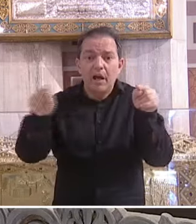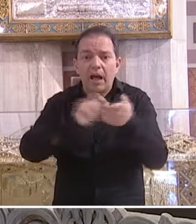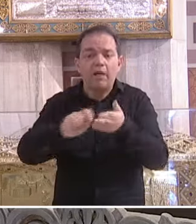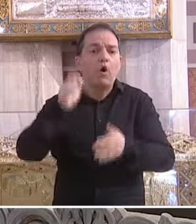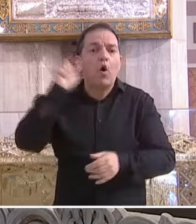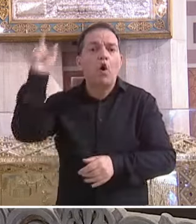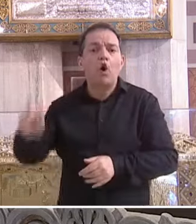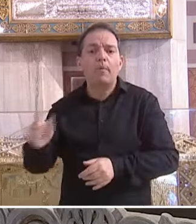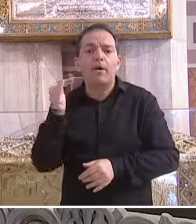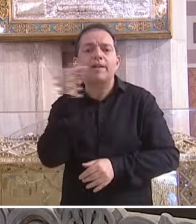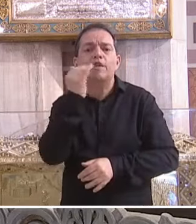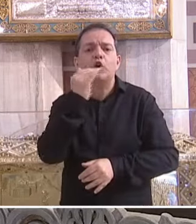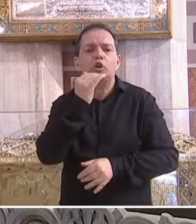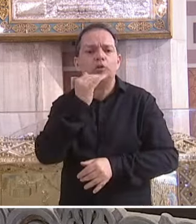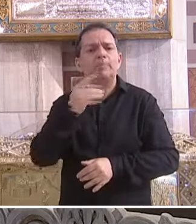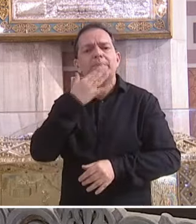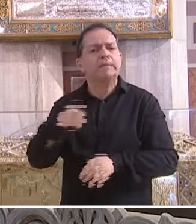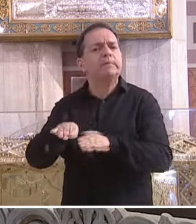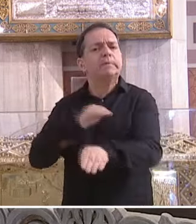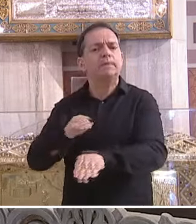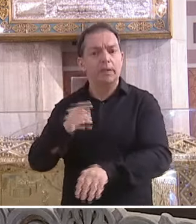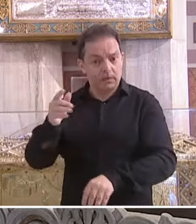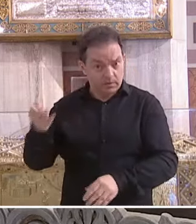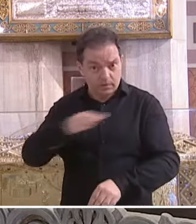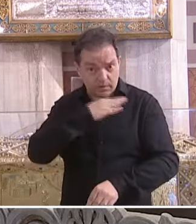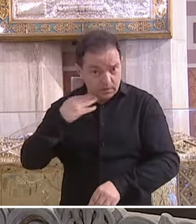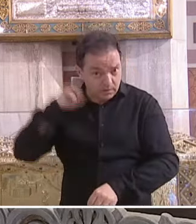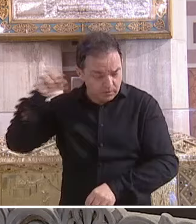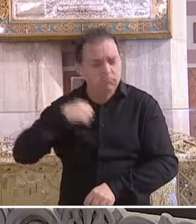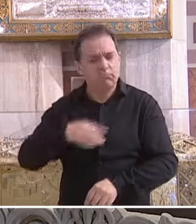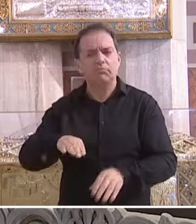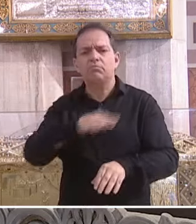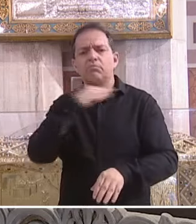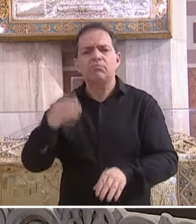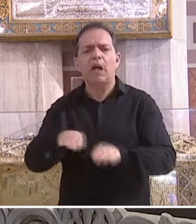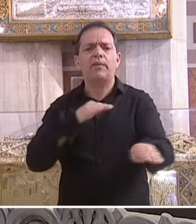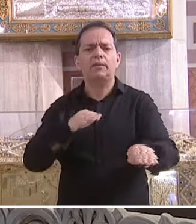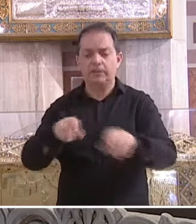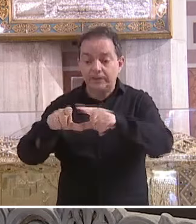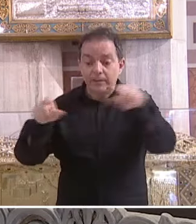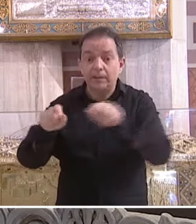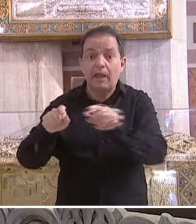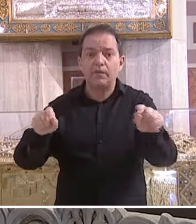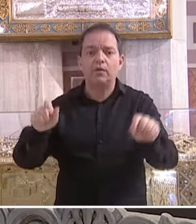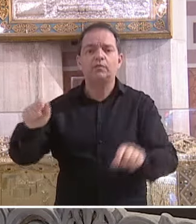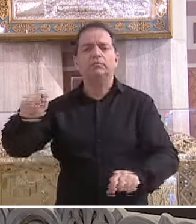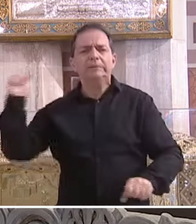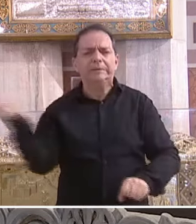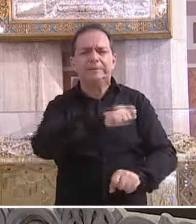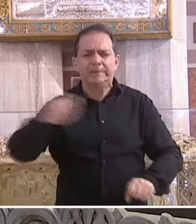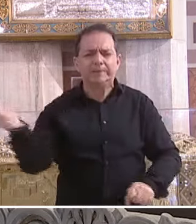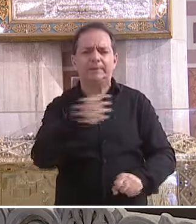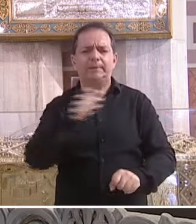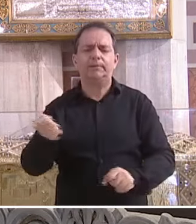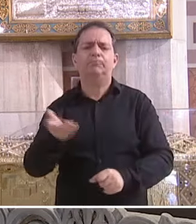και εφέριζε: «Σε εμάς, αγαπητοί μου, εναπόκειται να καταθέσουμε